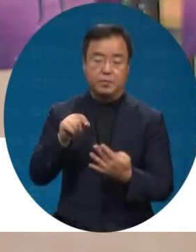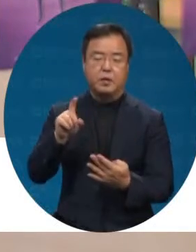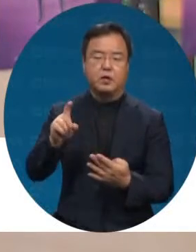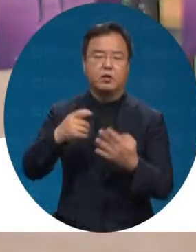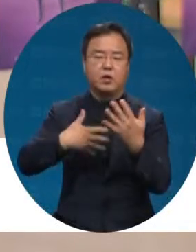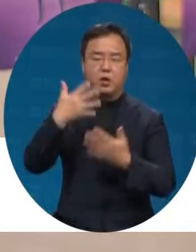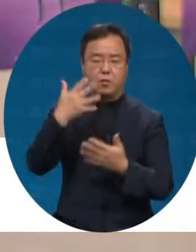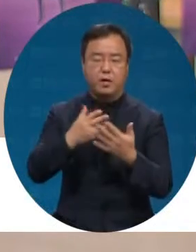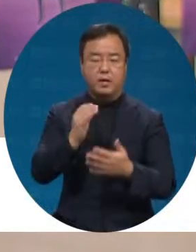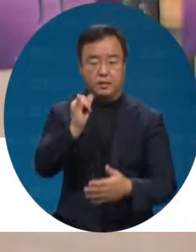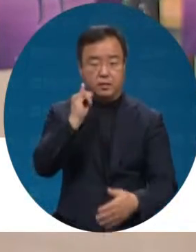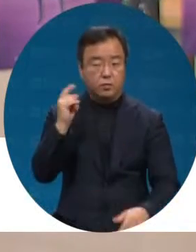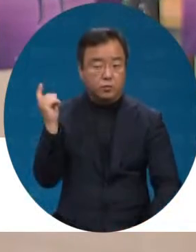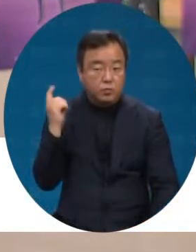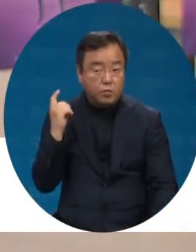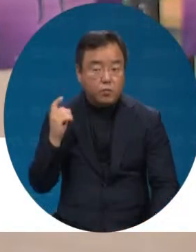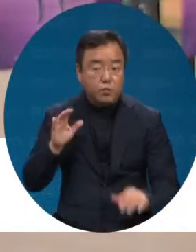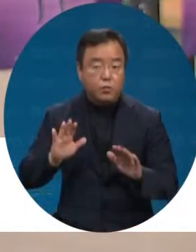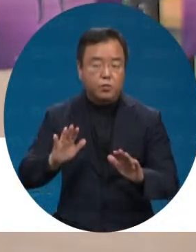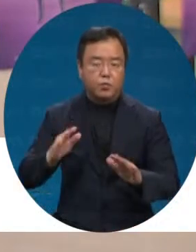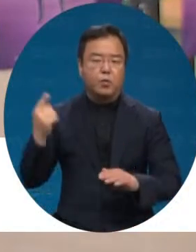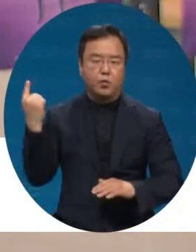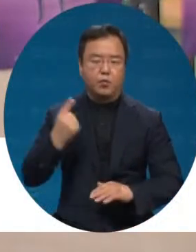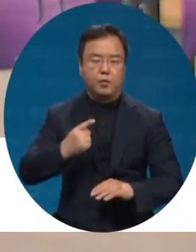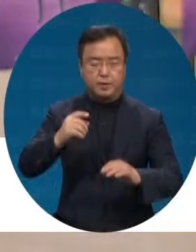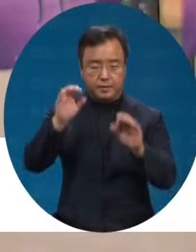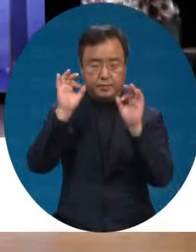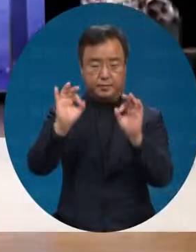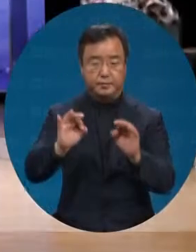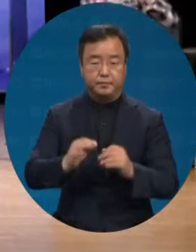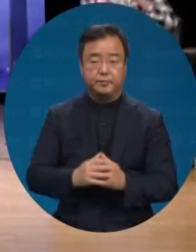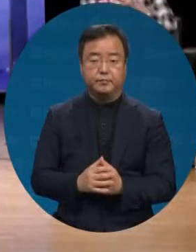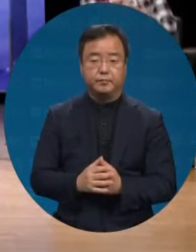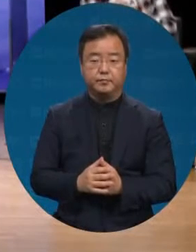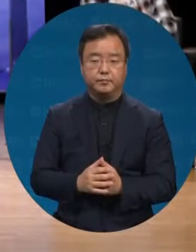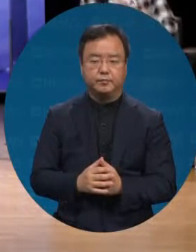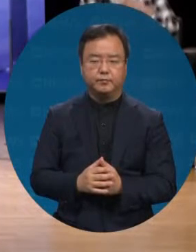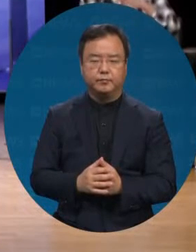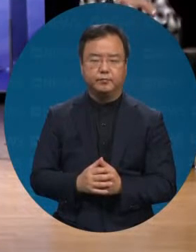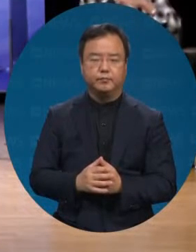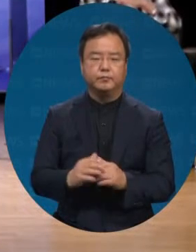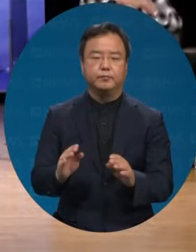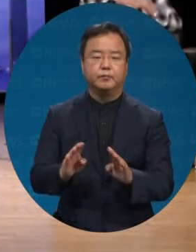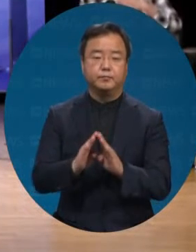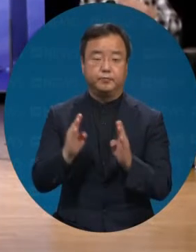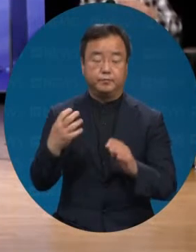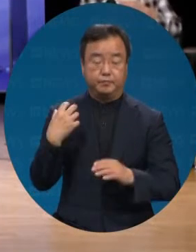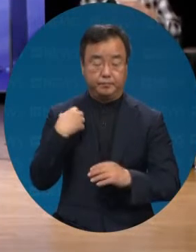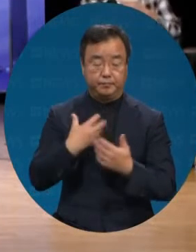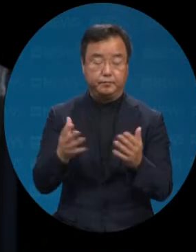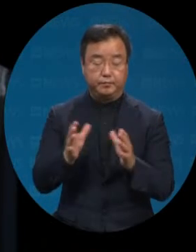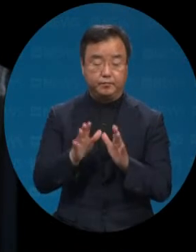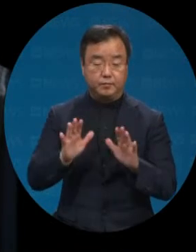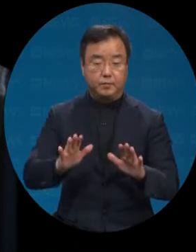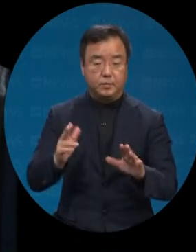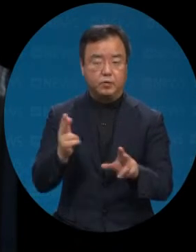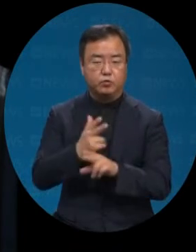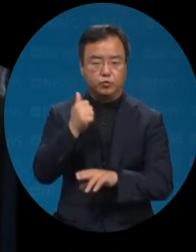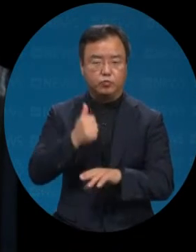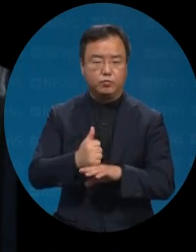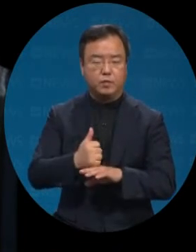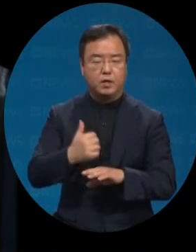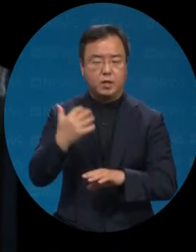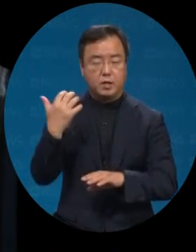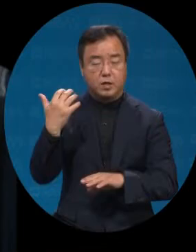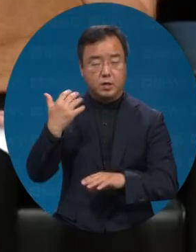영화가 있다 그래서 그 영화를 보러 왔습니다 주최 측은 이번 주말 영화계 성 평등의 지어 한 영화인 에 대한